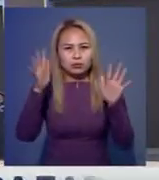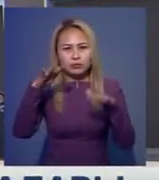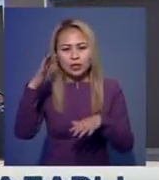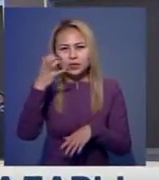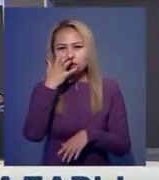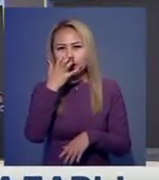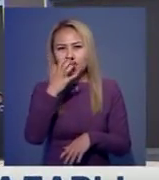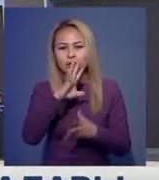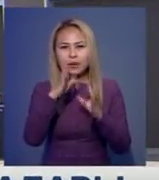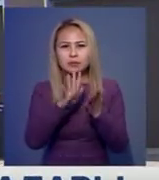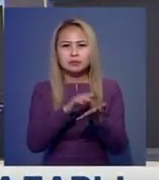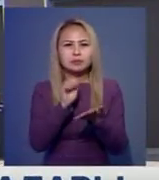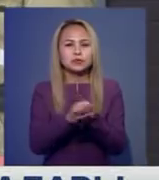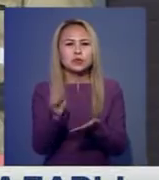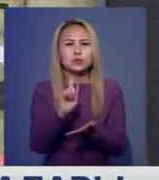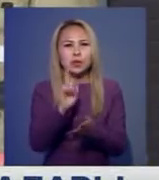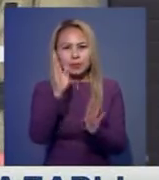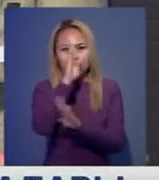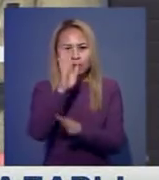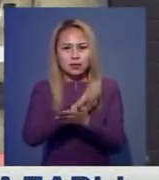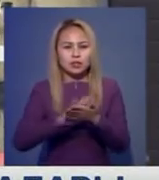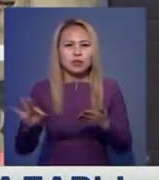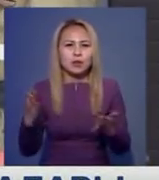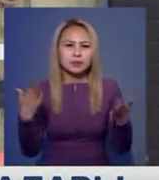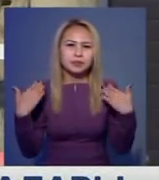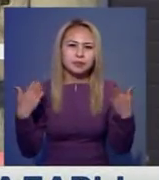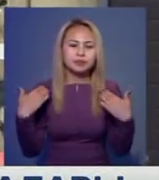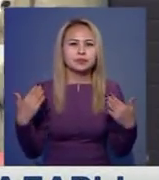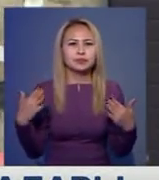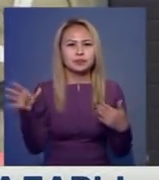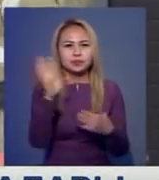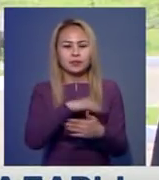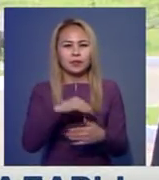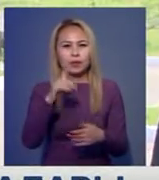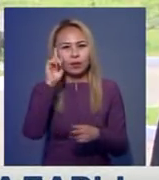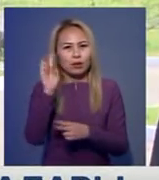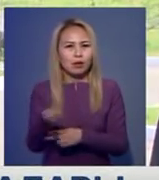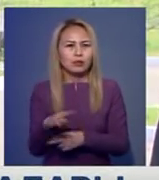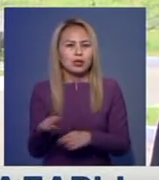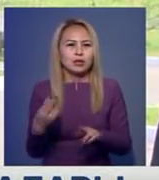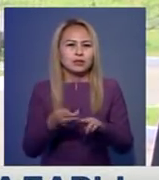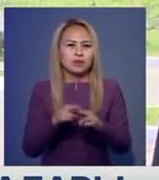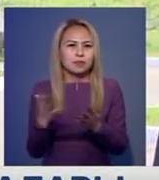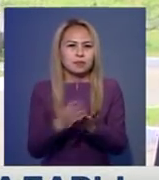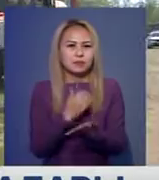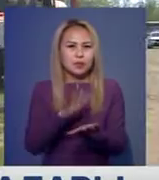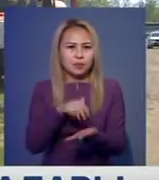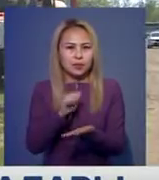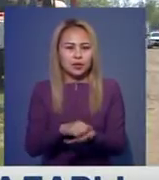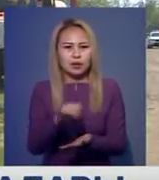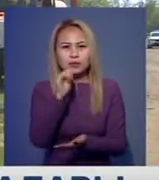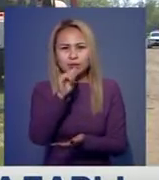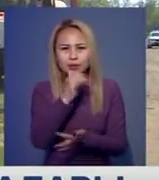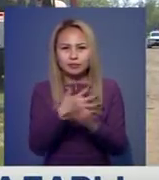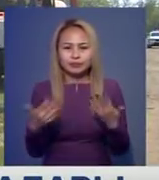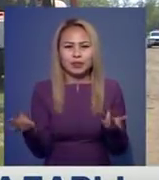жылынуы дала өртінің артуына себеп болған, әсіресе табиғат аясында демалушылардың салғырттығы да тілсі жаумен күресті қиындатады. Темекі